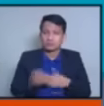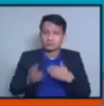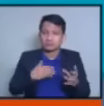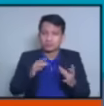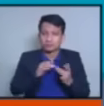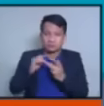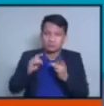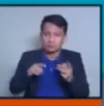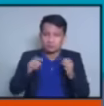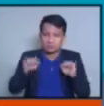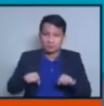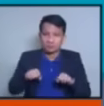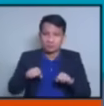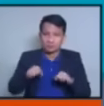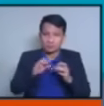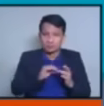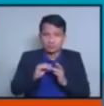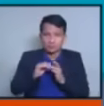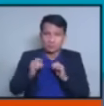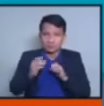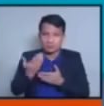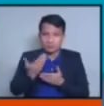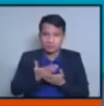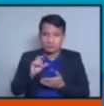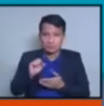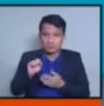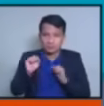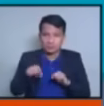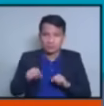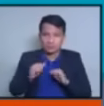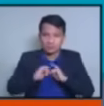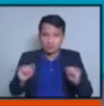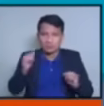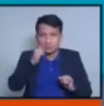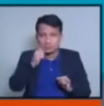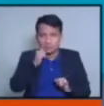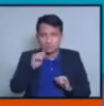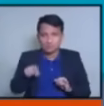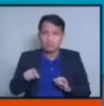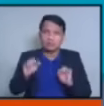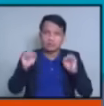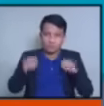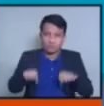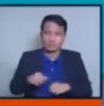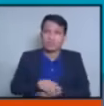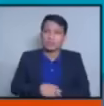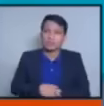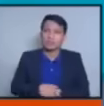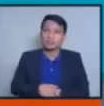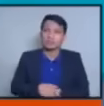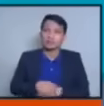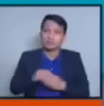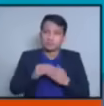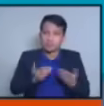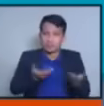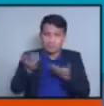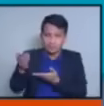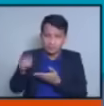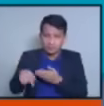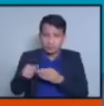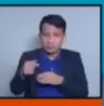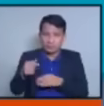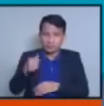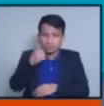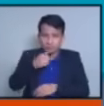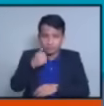special investigator po hawak mga yung mga female na WCPD po natin po. Ah, okay. Sige po, dadalhin po namin dyan sa inyong Women's